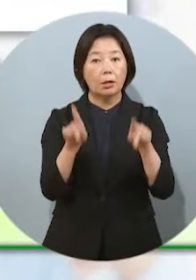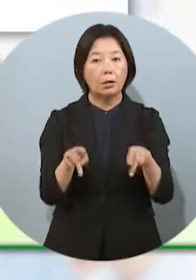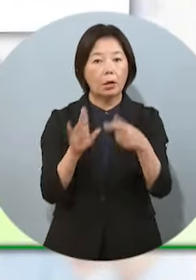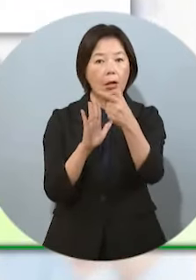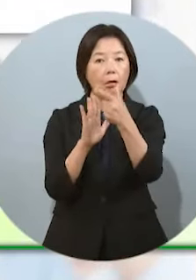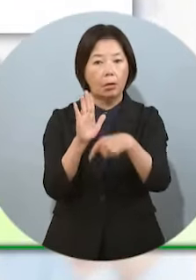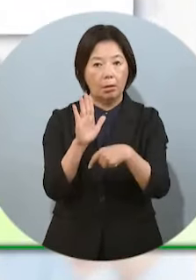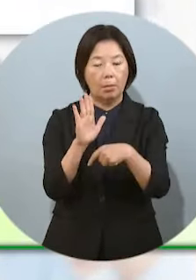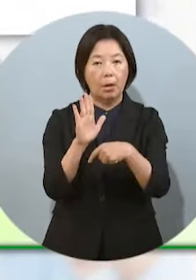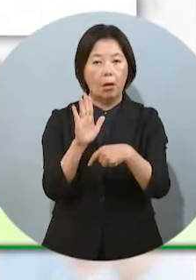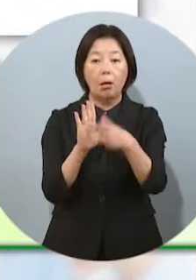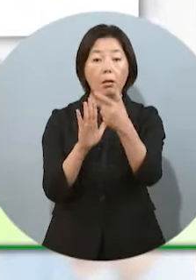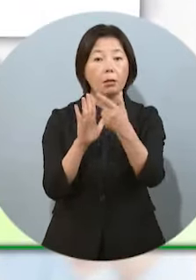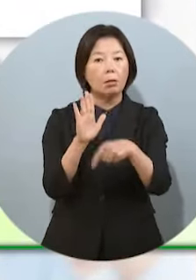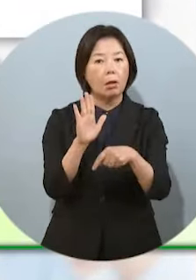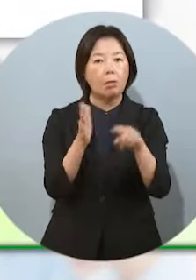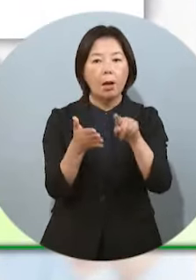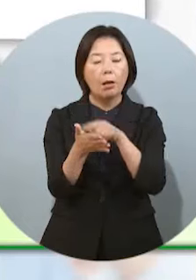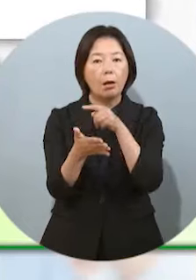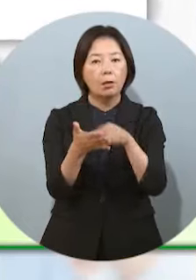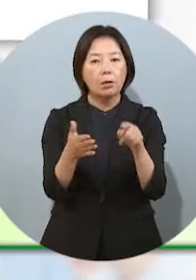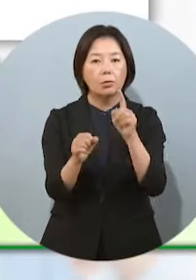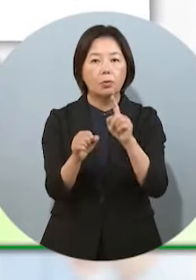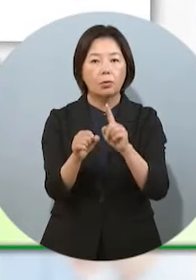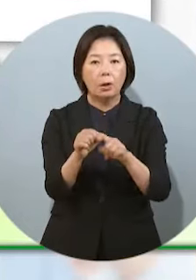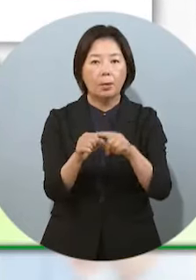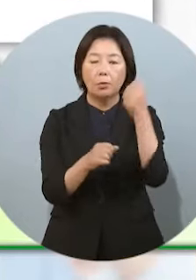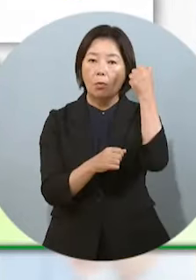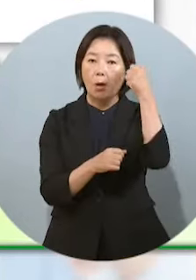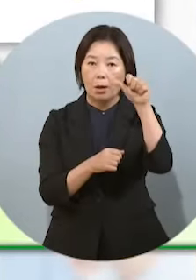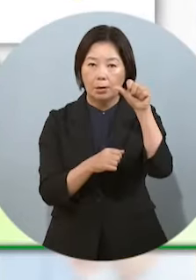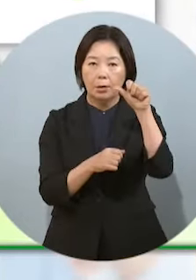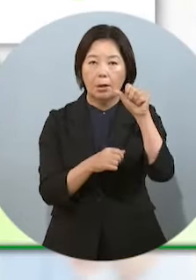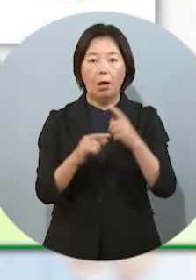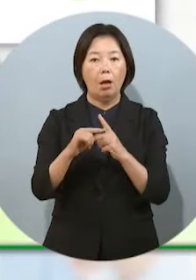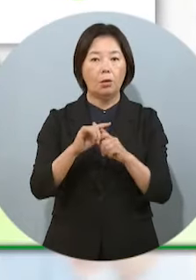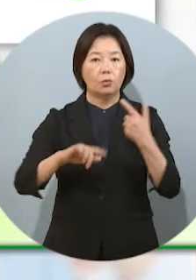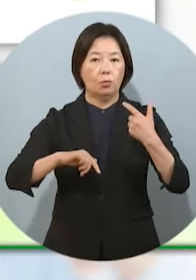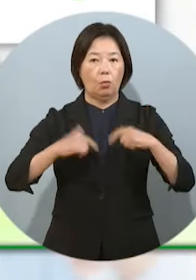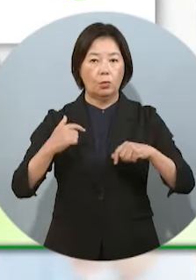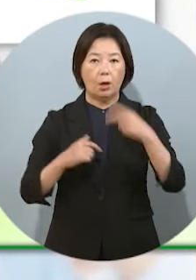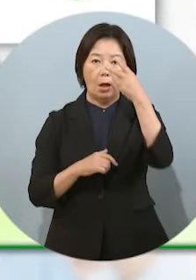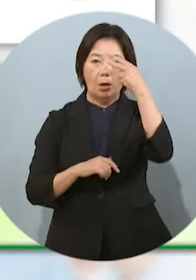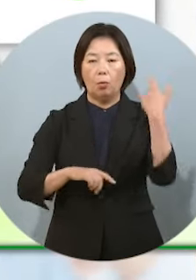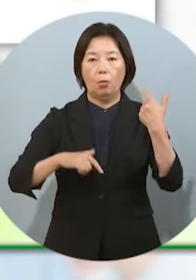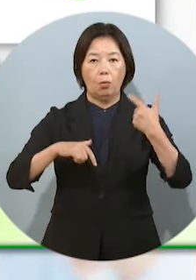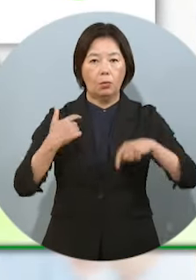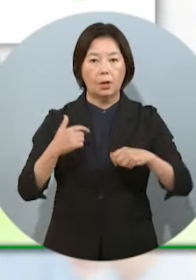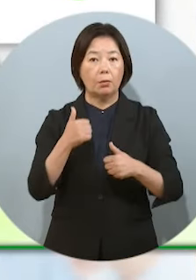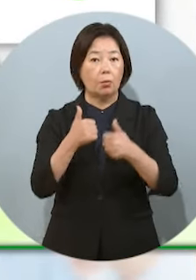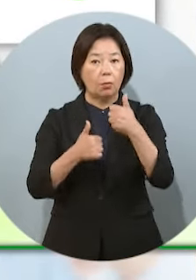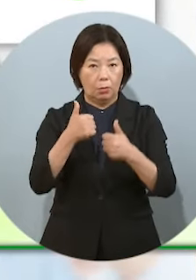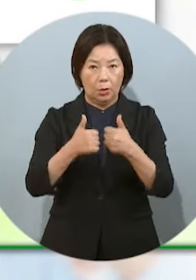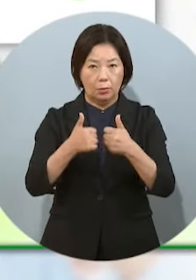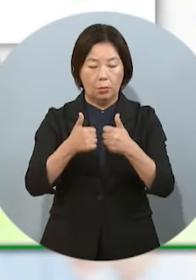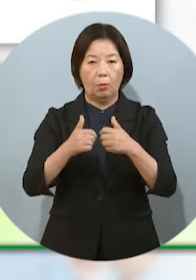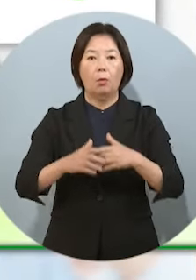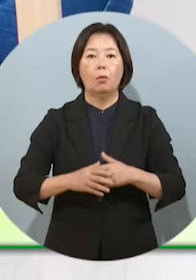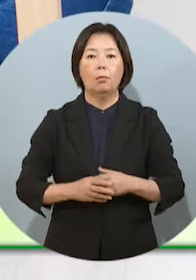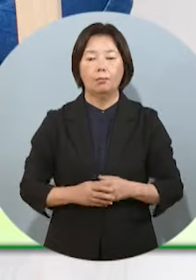に、その課題解決につながるアイデアを中高生が競うコンテストです。